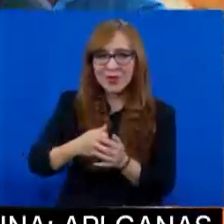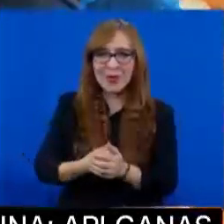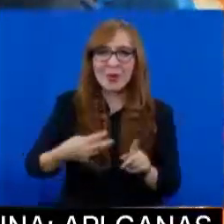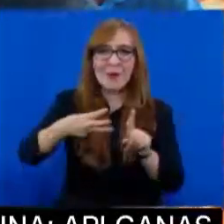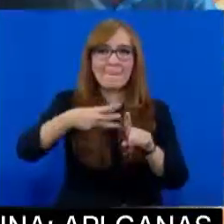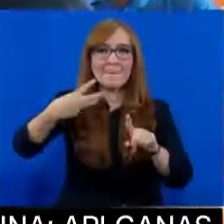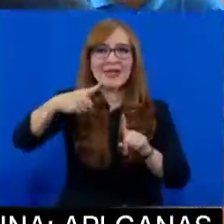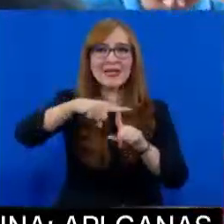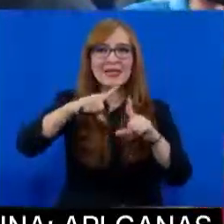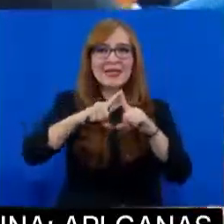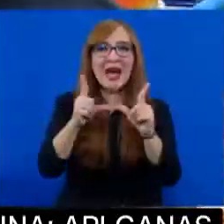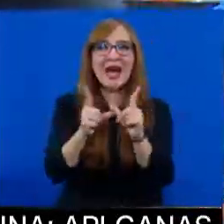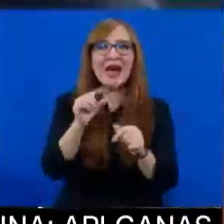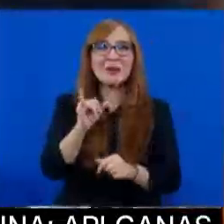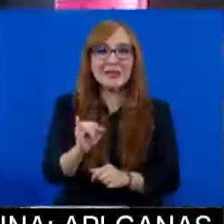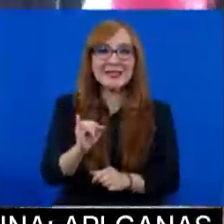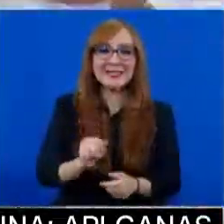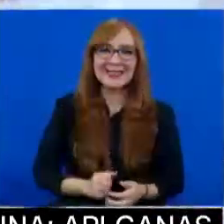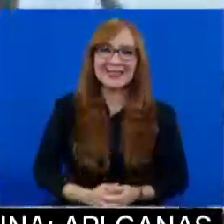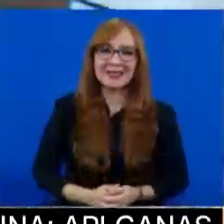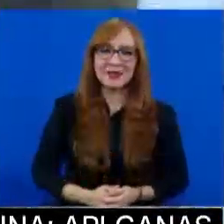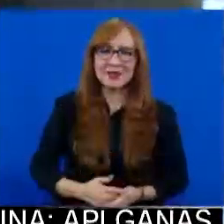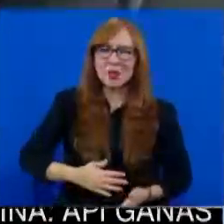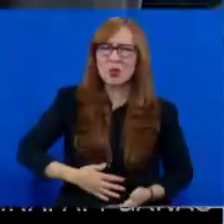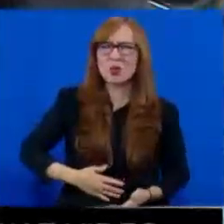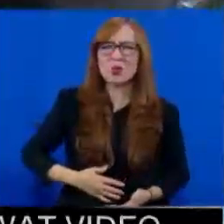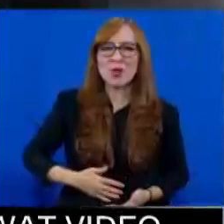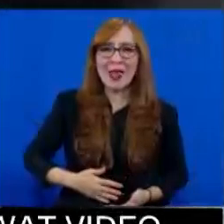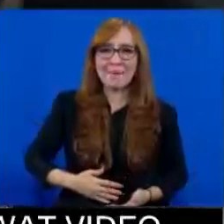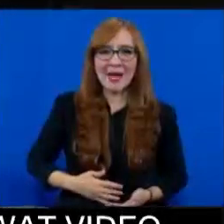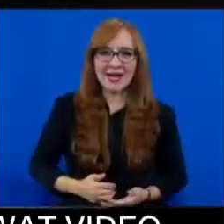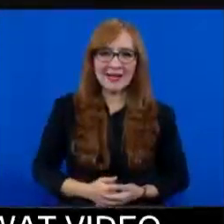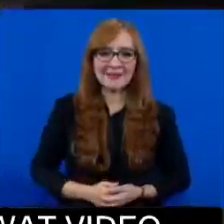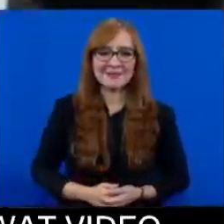jadi lapar aing teh, lapar pisan euy.